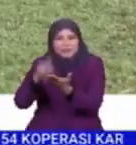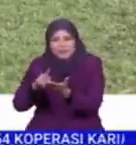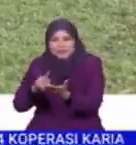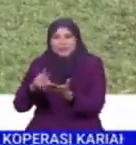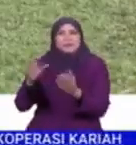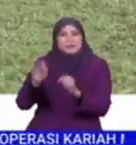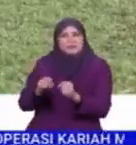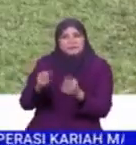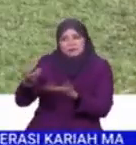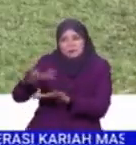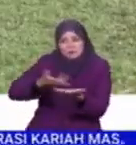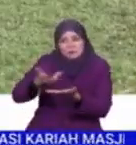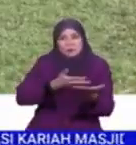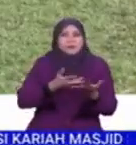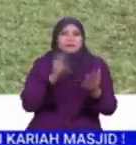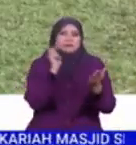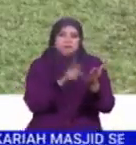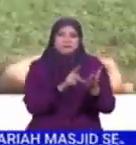b dapat kenalkan